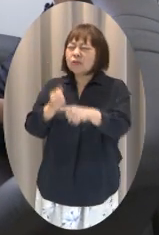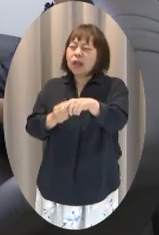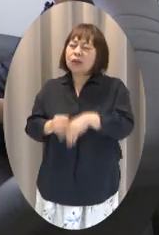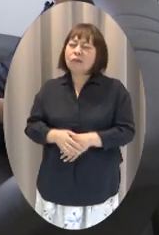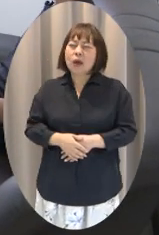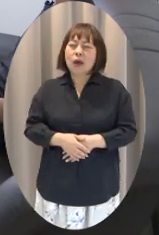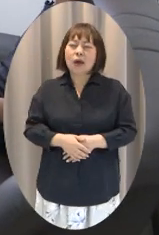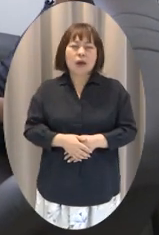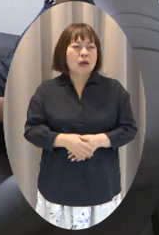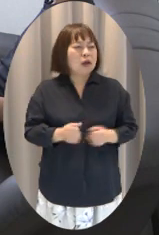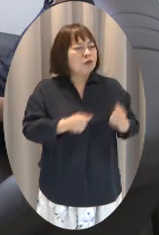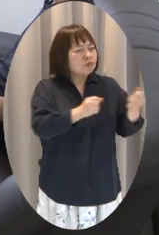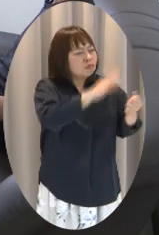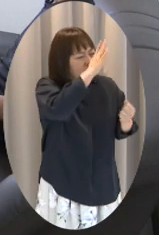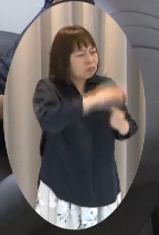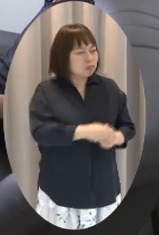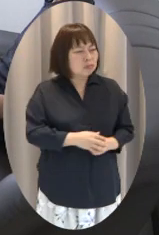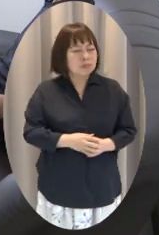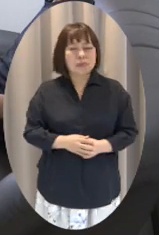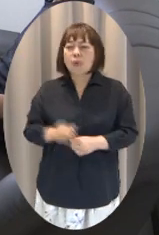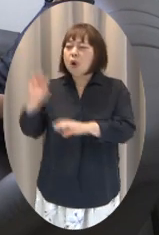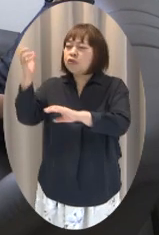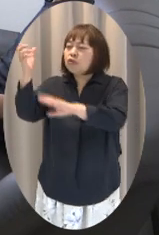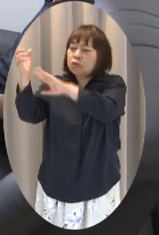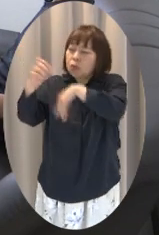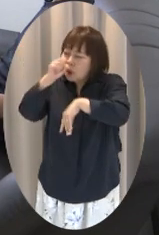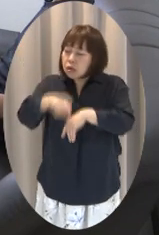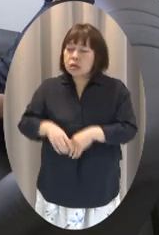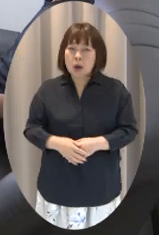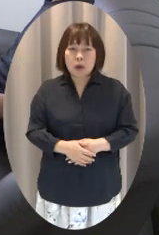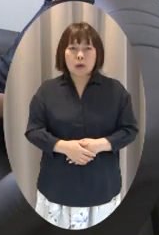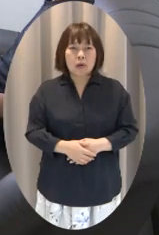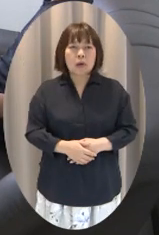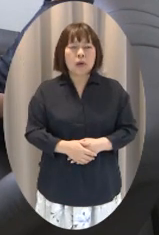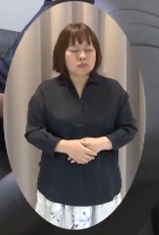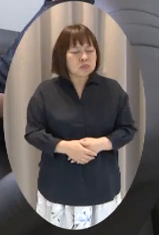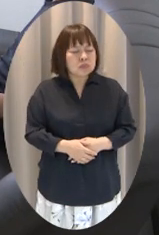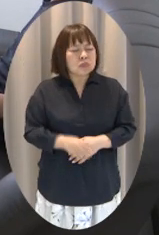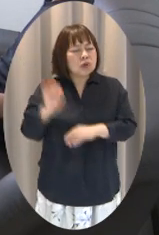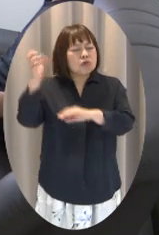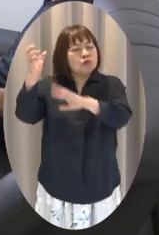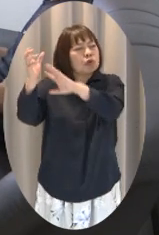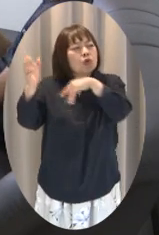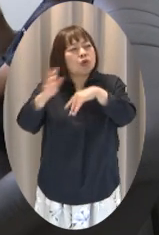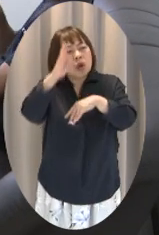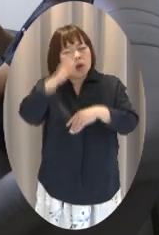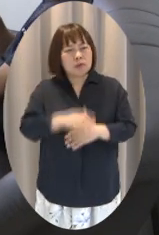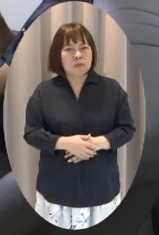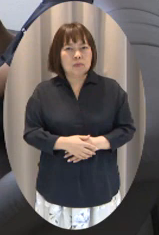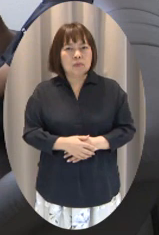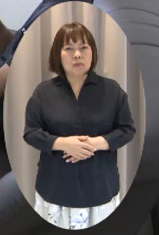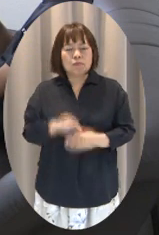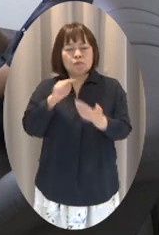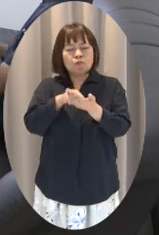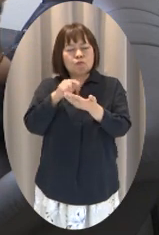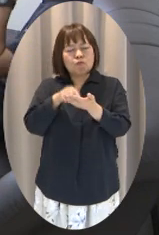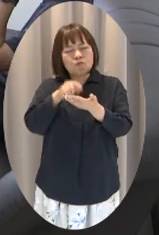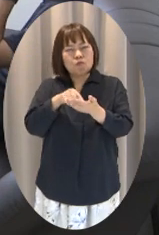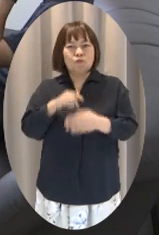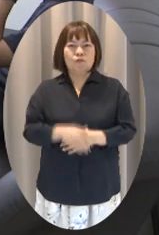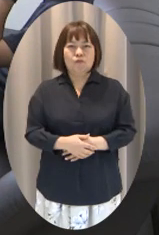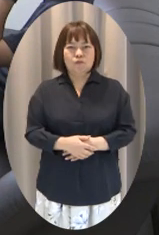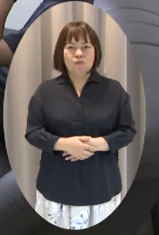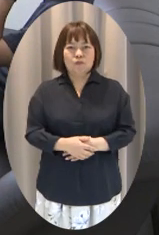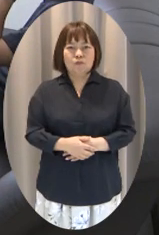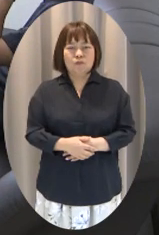な。 いや、連れてくれよ。 いや、もう救急車呼ぼう。 救急車呼ぶか、呼んでくれる。 救急車呼ぼう、うん、ピッポッパ。